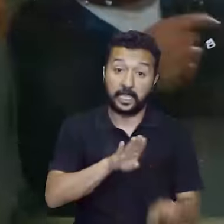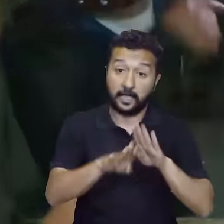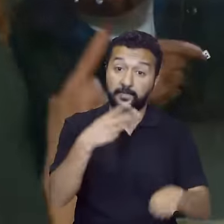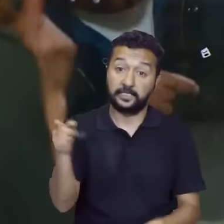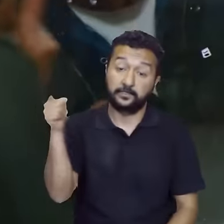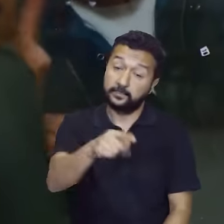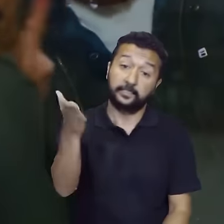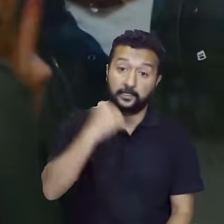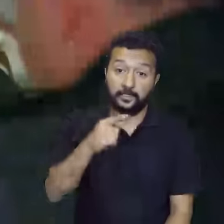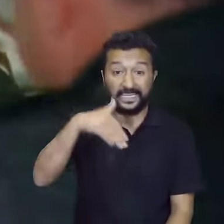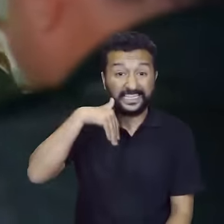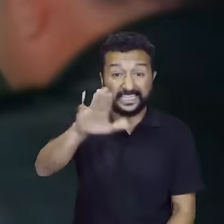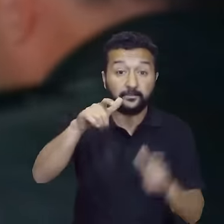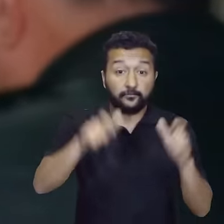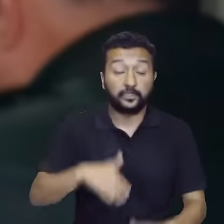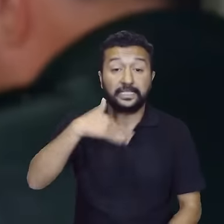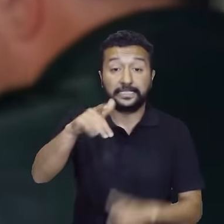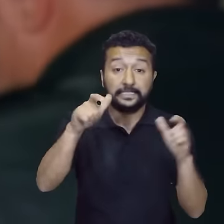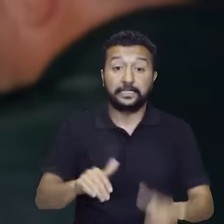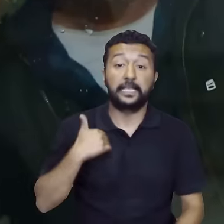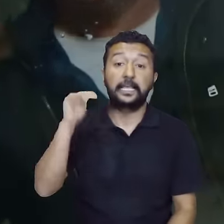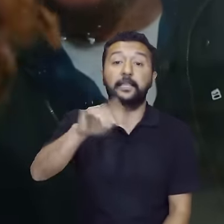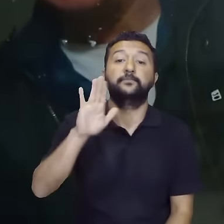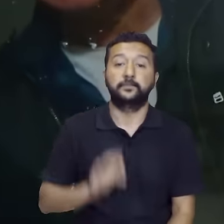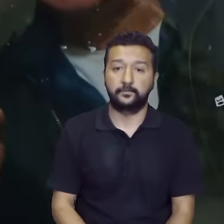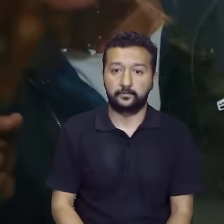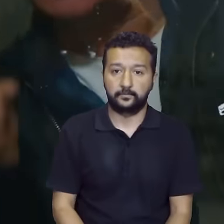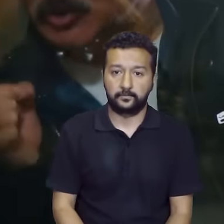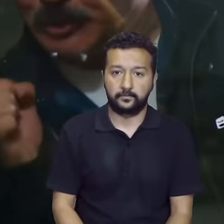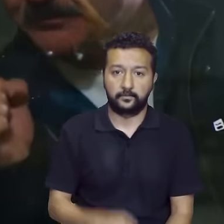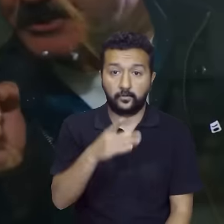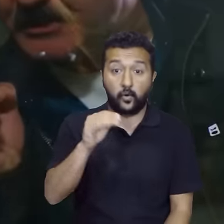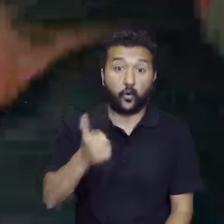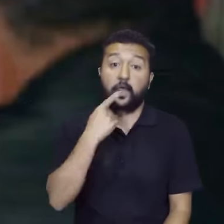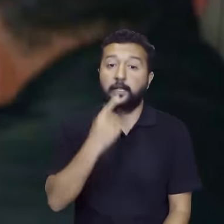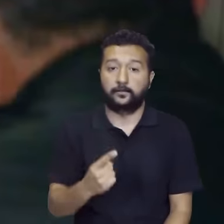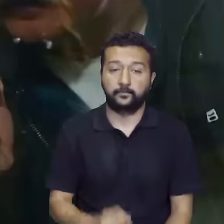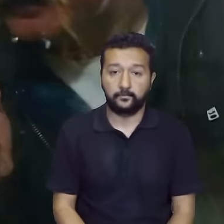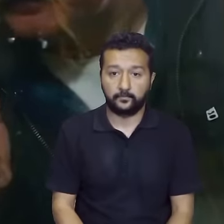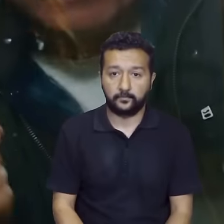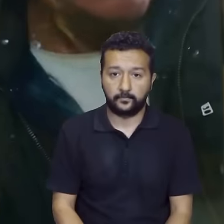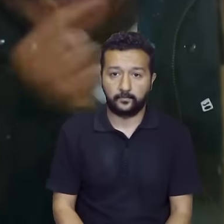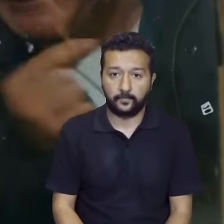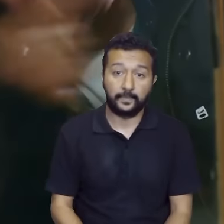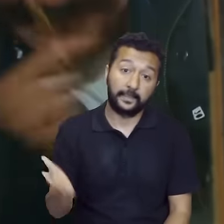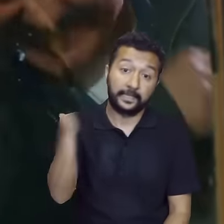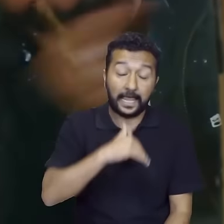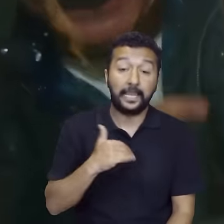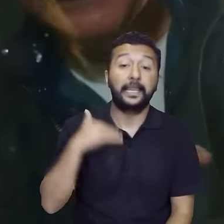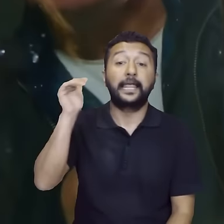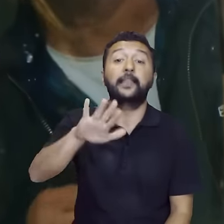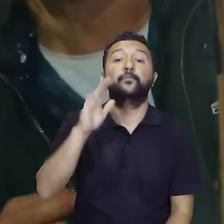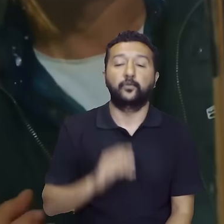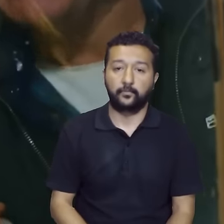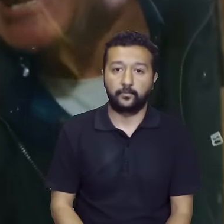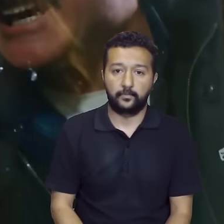Kapıyı aç, dışarı gel. Defol git buradan Şener, gelmeyeceğim. Çok önemli. Defol,